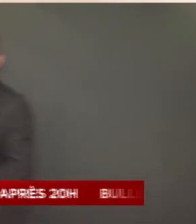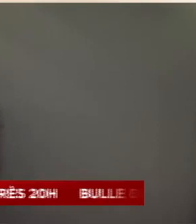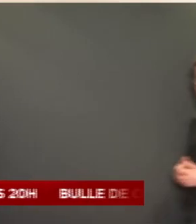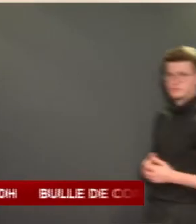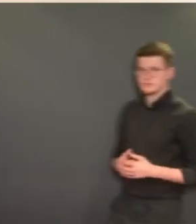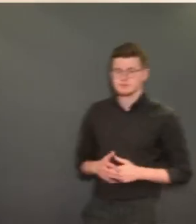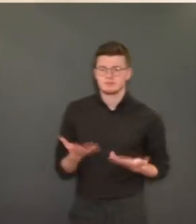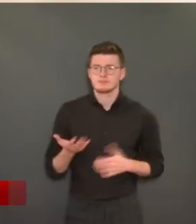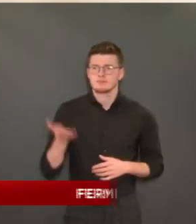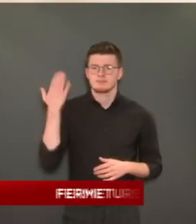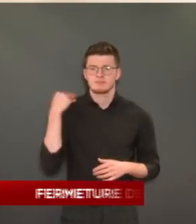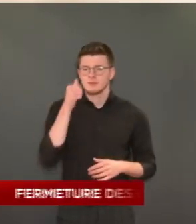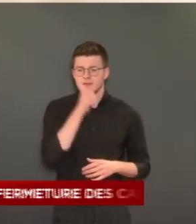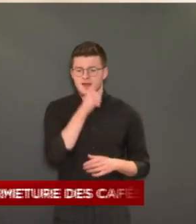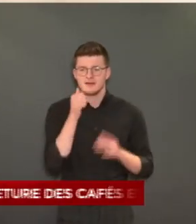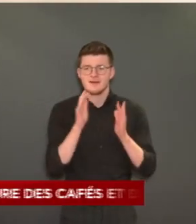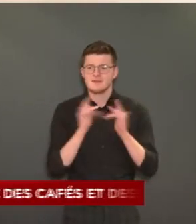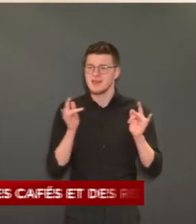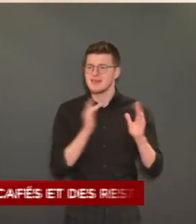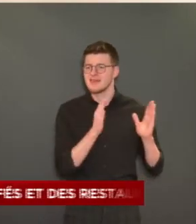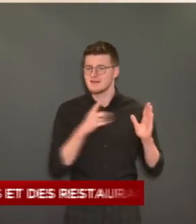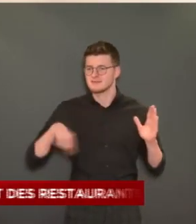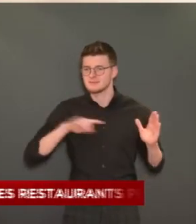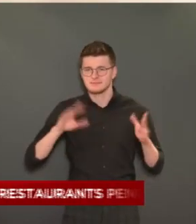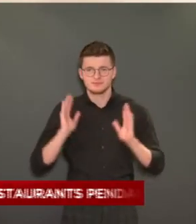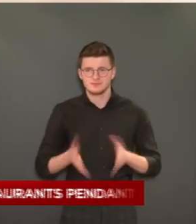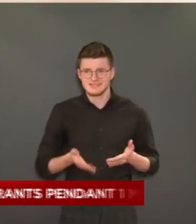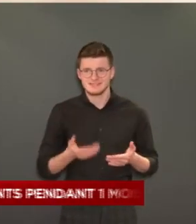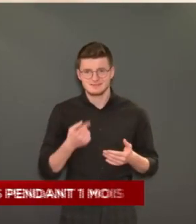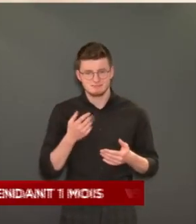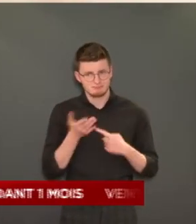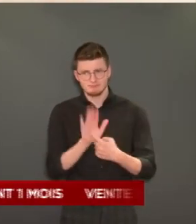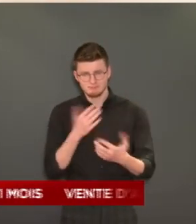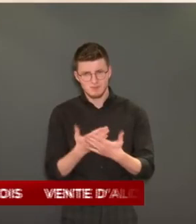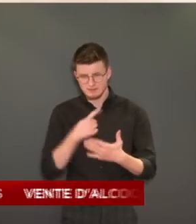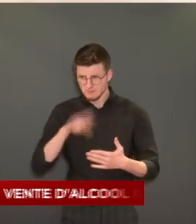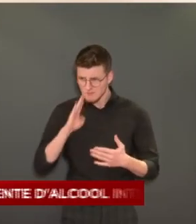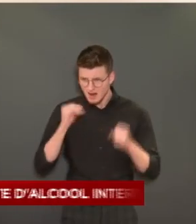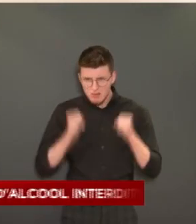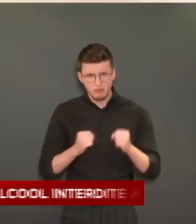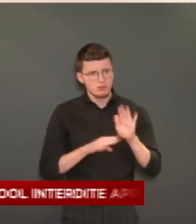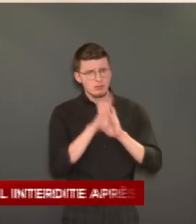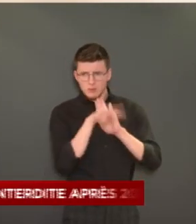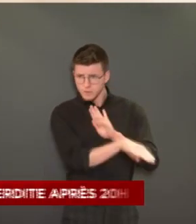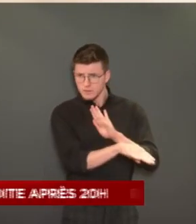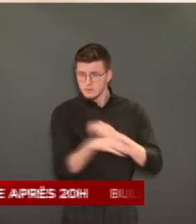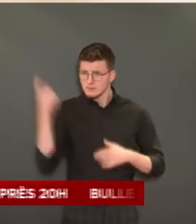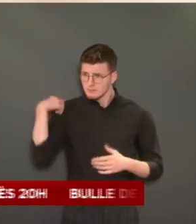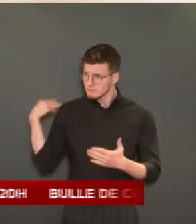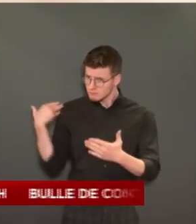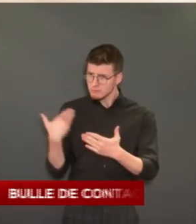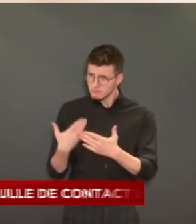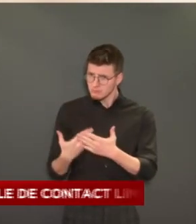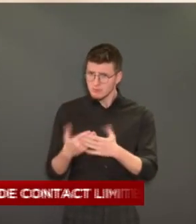april bewezen wat wij Belgen kunnen. Nous avons tous démontré ce dont nous sommes capables. Nous